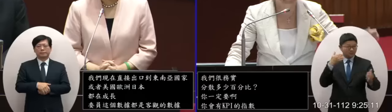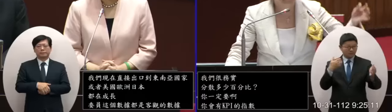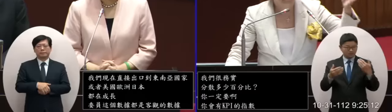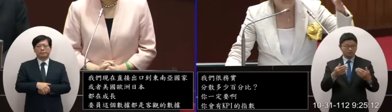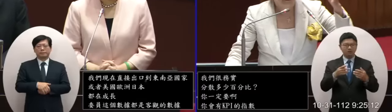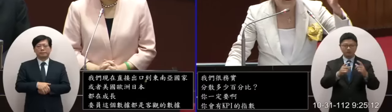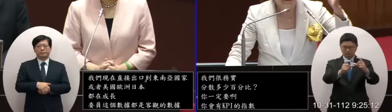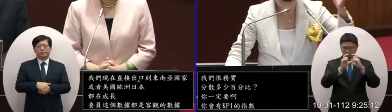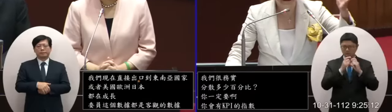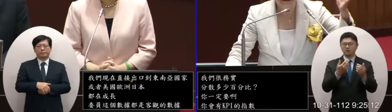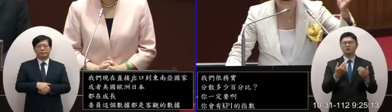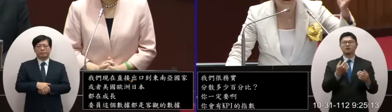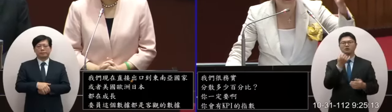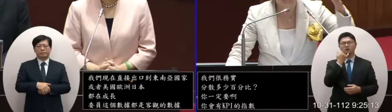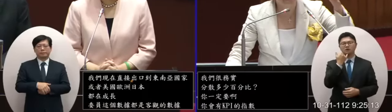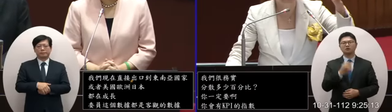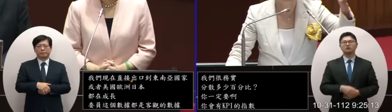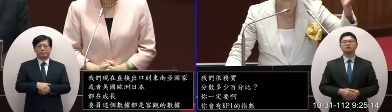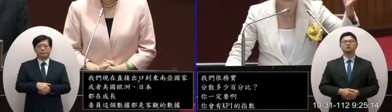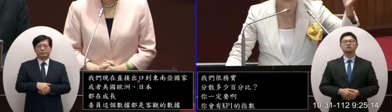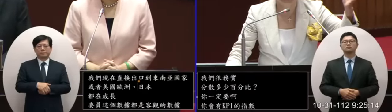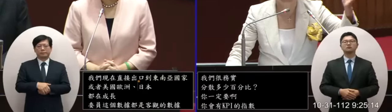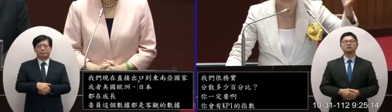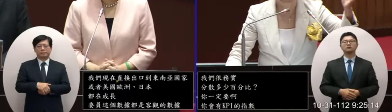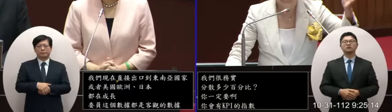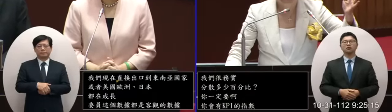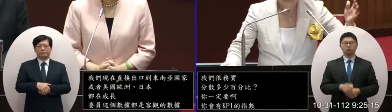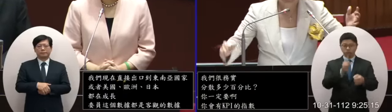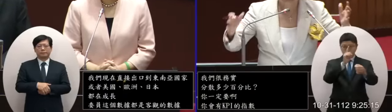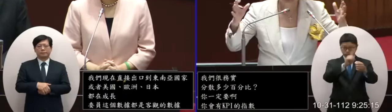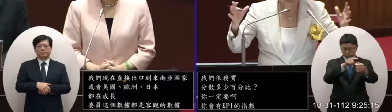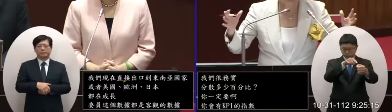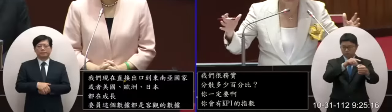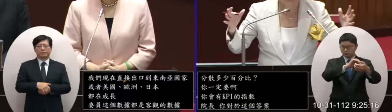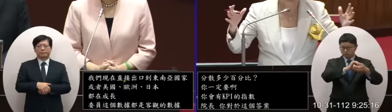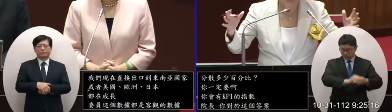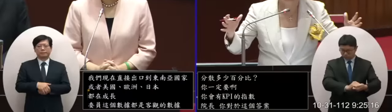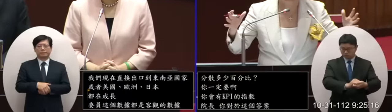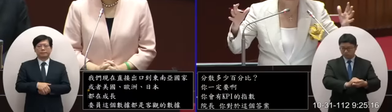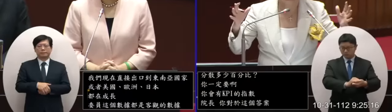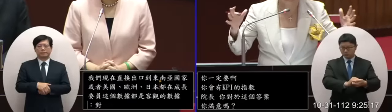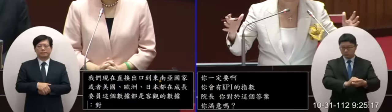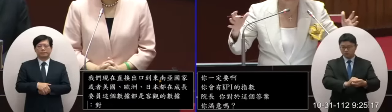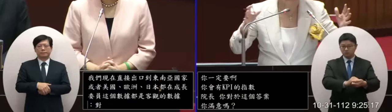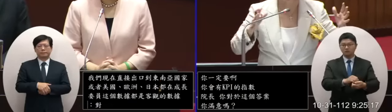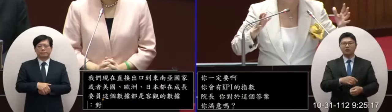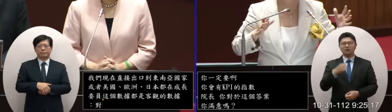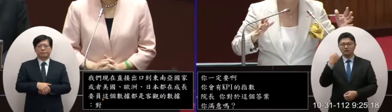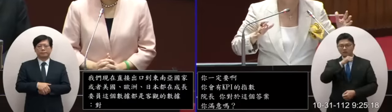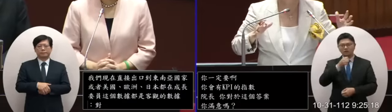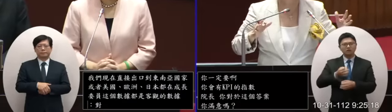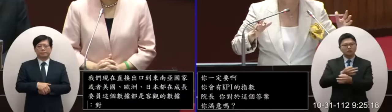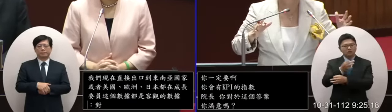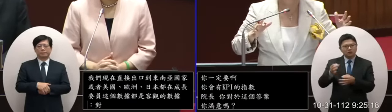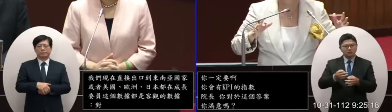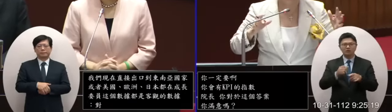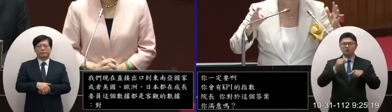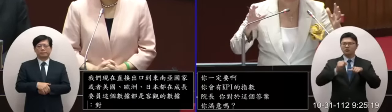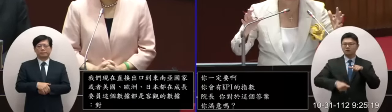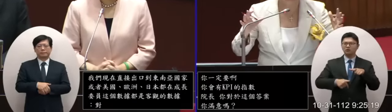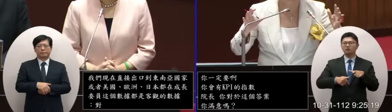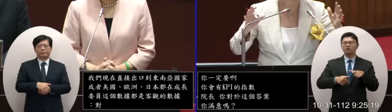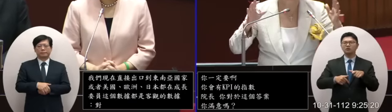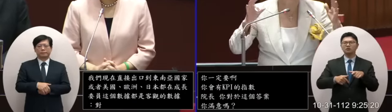答啊。你想想看，你一定是定一个目标嘛，你不能够把台湾的经济、台湾的企业呢，